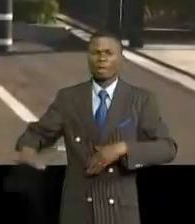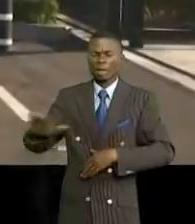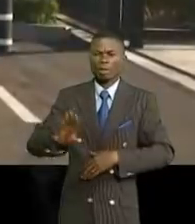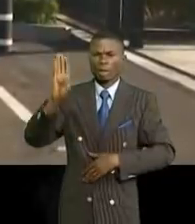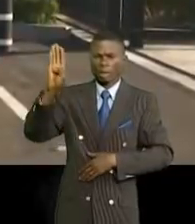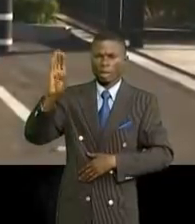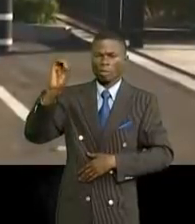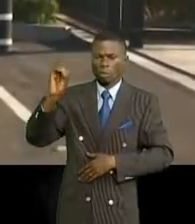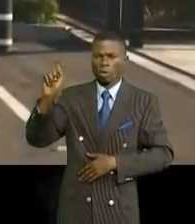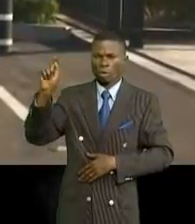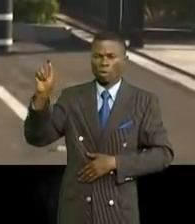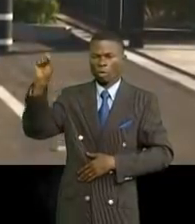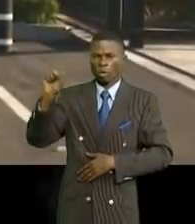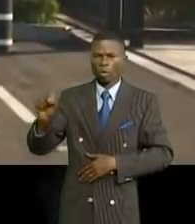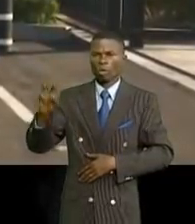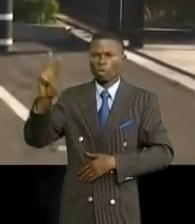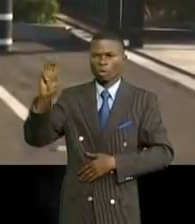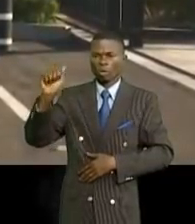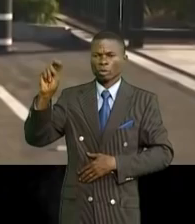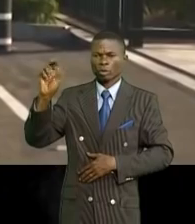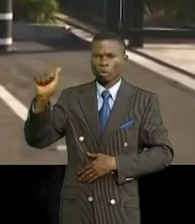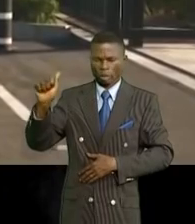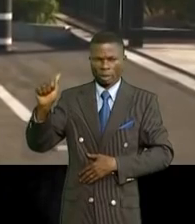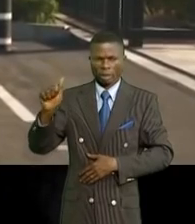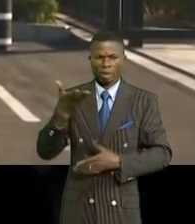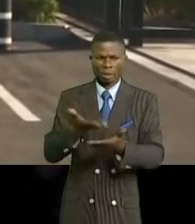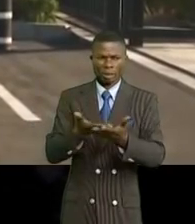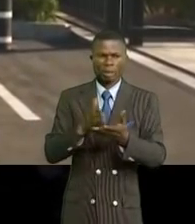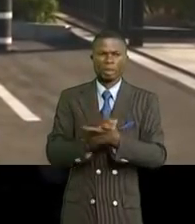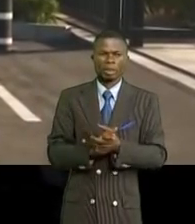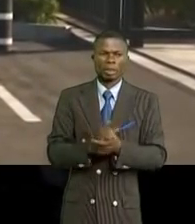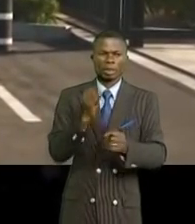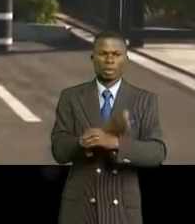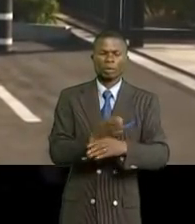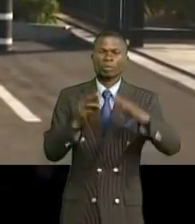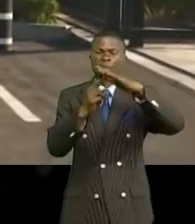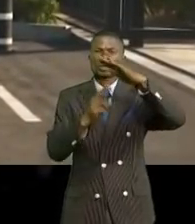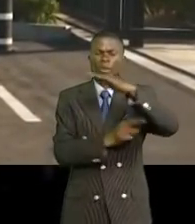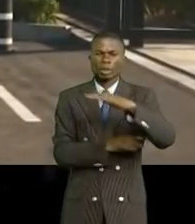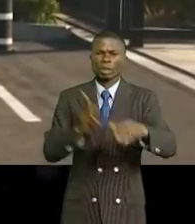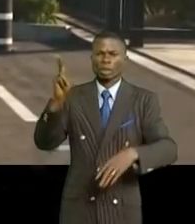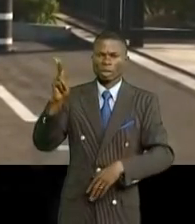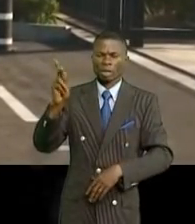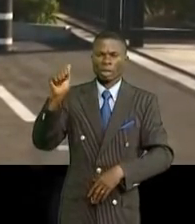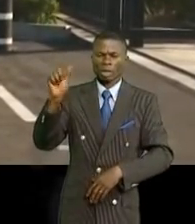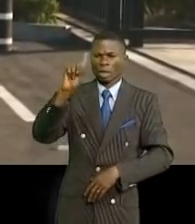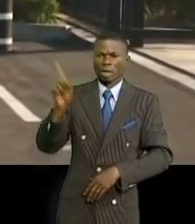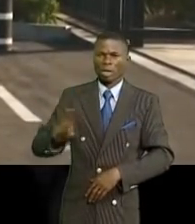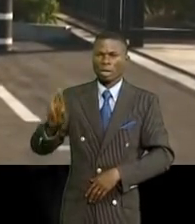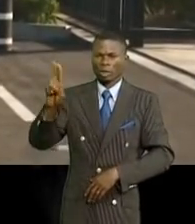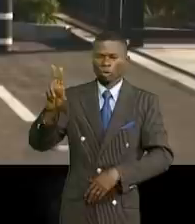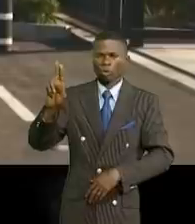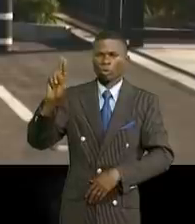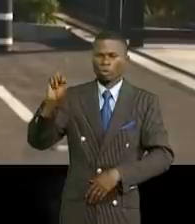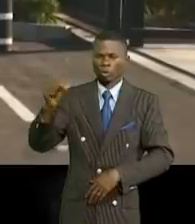4ème et au vin comme disent les anglais s'est fait le pont kazungu là est ouvert